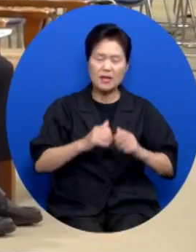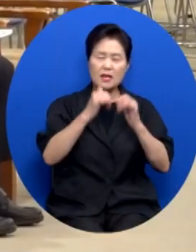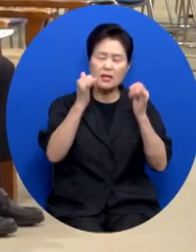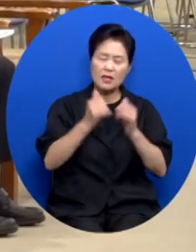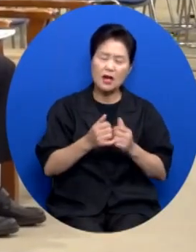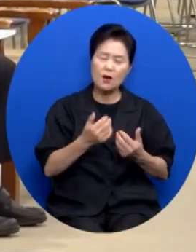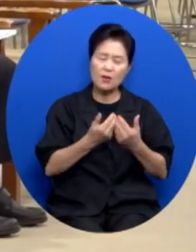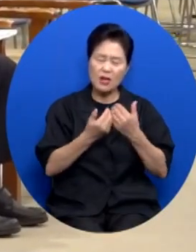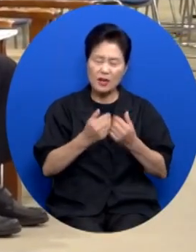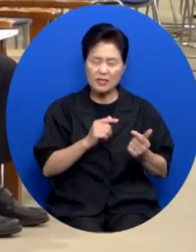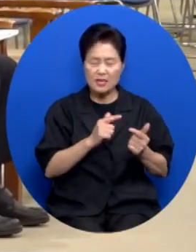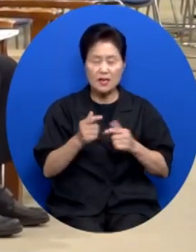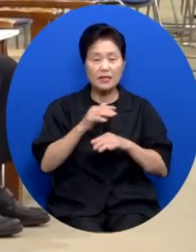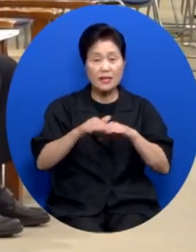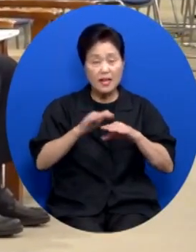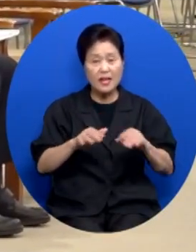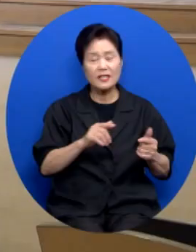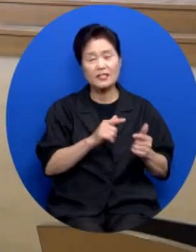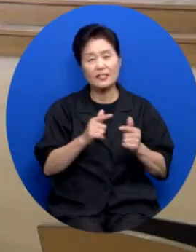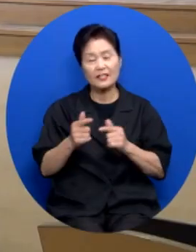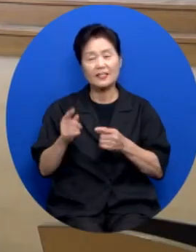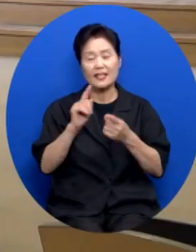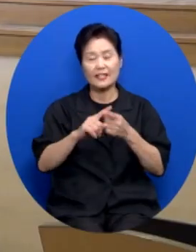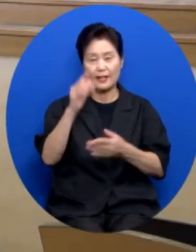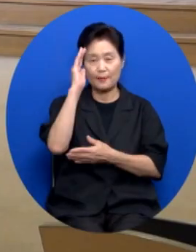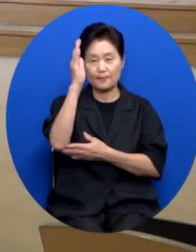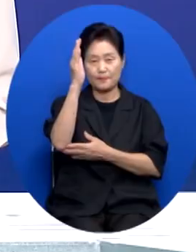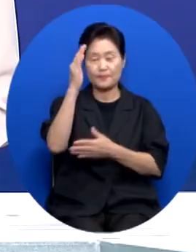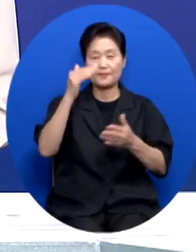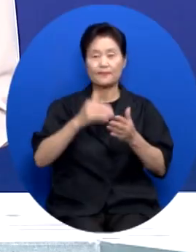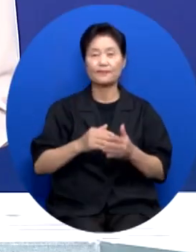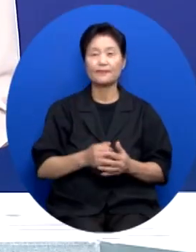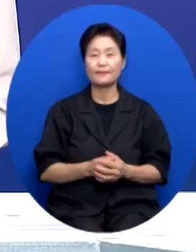해소, 남북협력 등에 대해 발제했습니다.